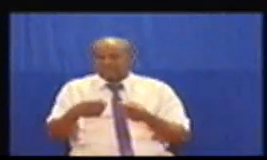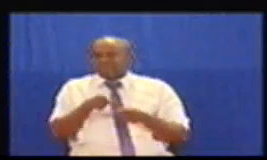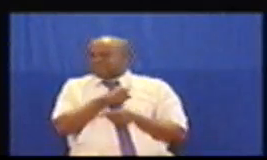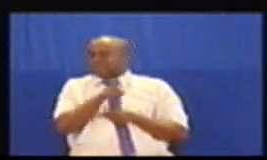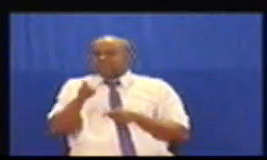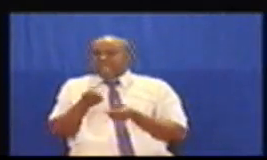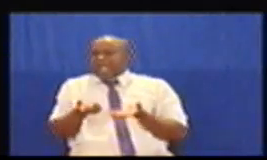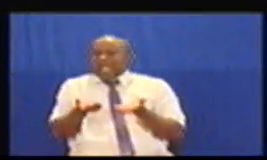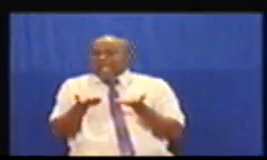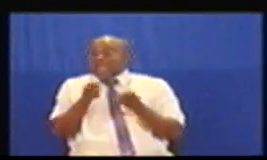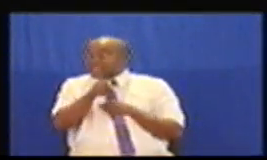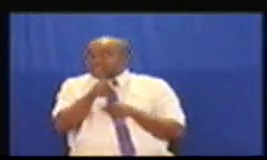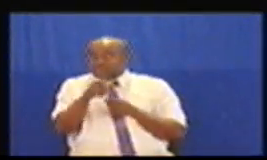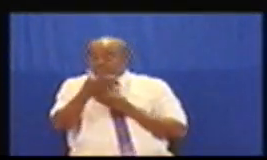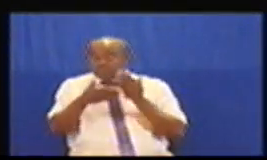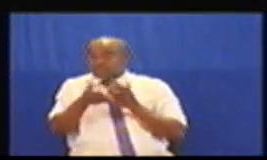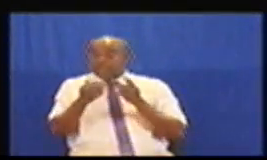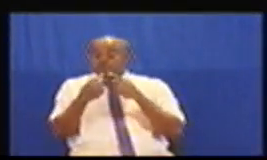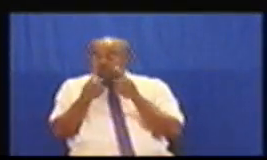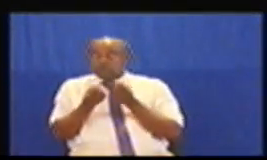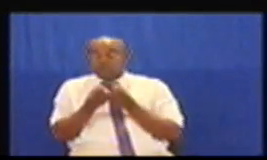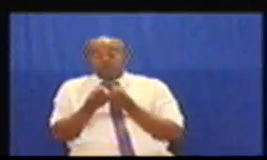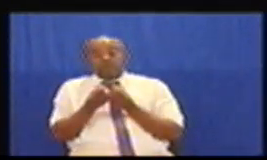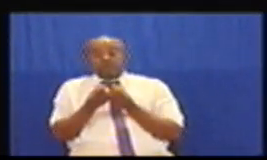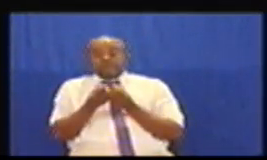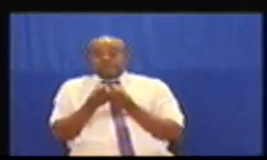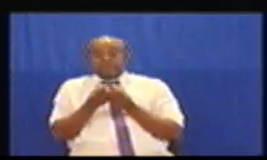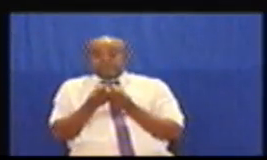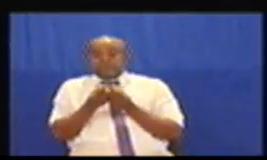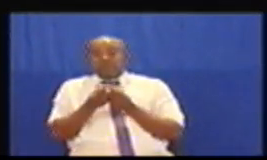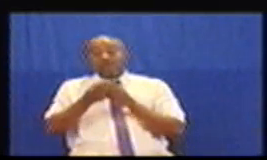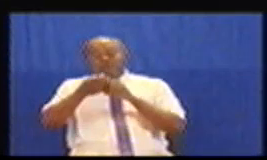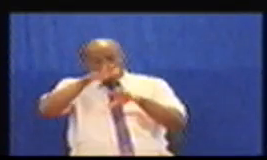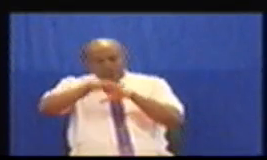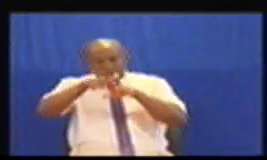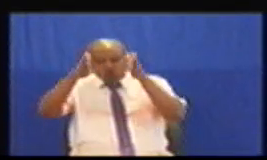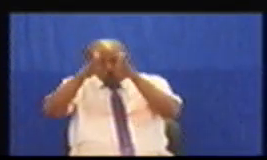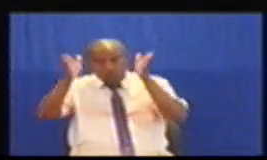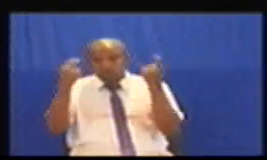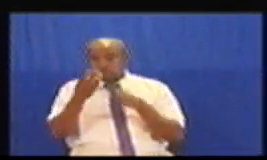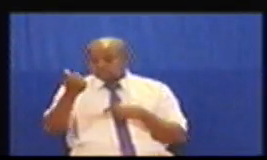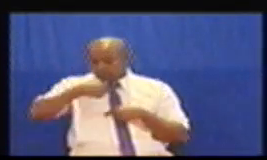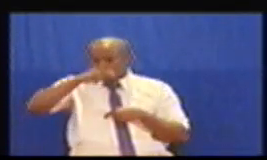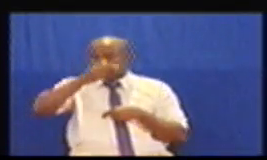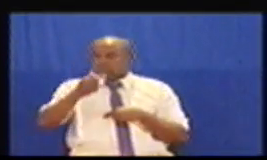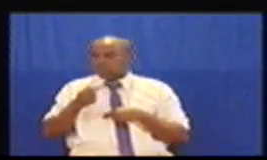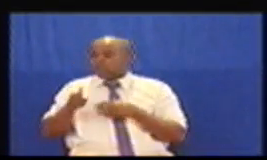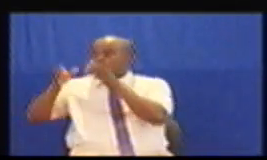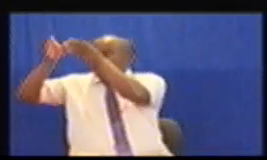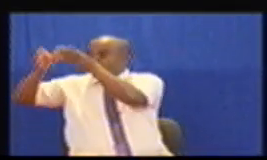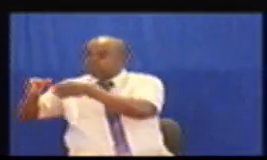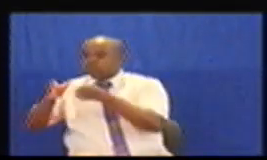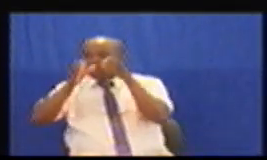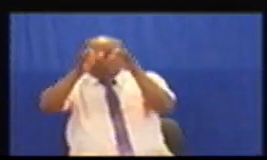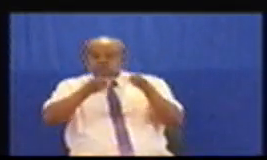haziwezi kusema zina ufafanuzi kama ulivyo wazi wa mihimili hii mitatu kama